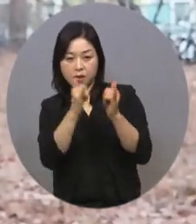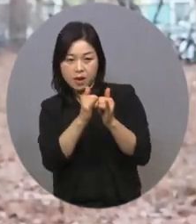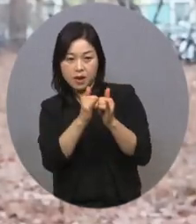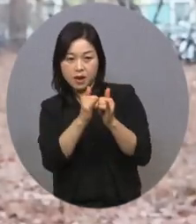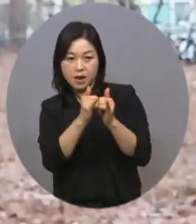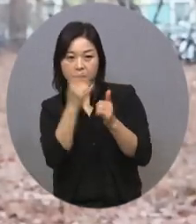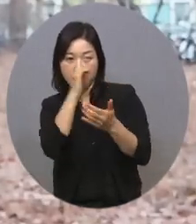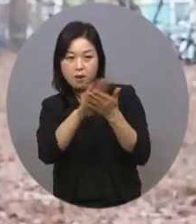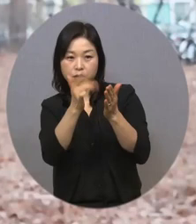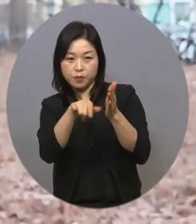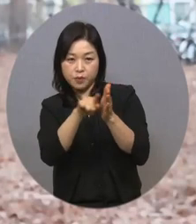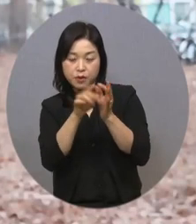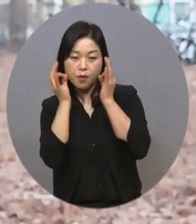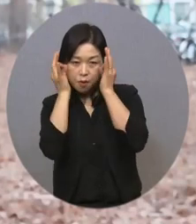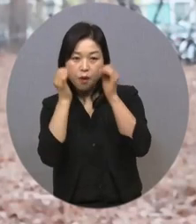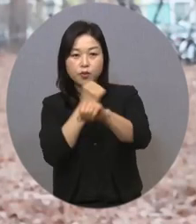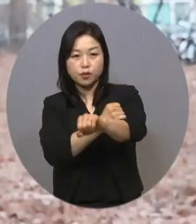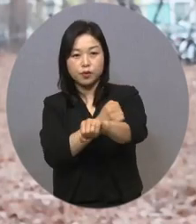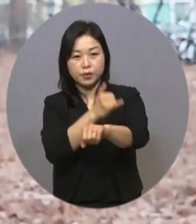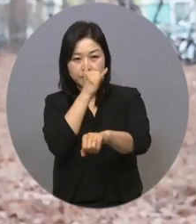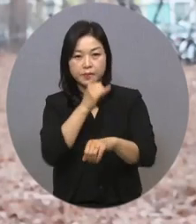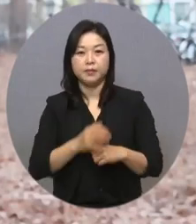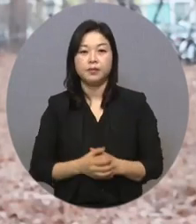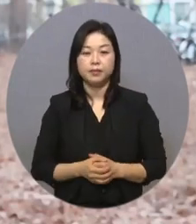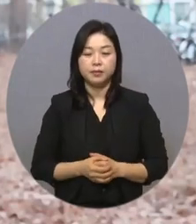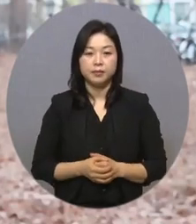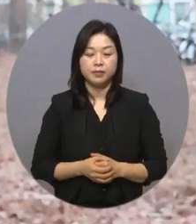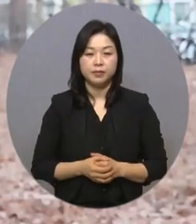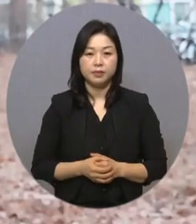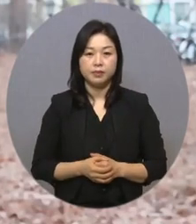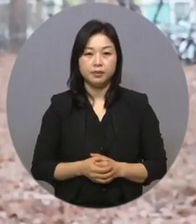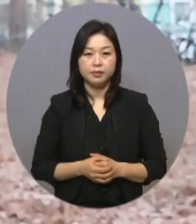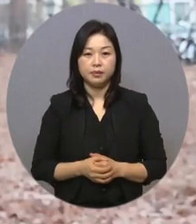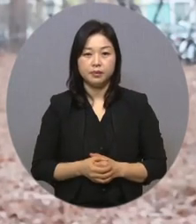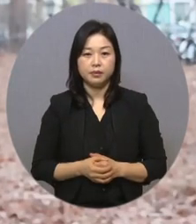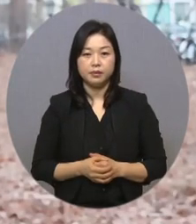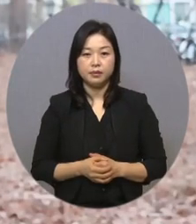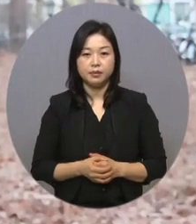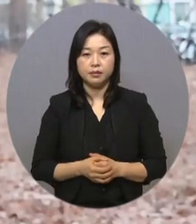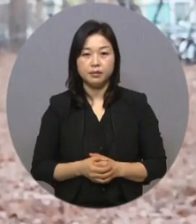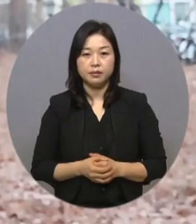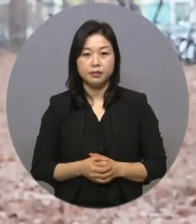구슬땀을 흘려오고 있습니다. 복지TV 뉴스 권용찬입니다.